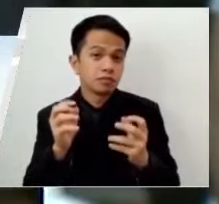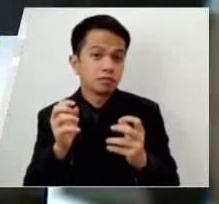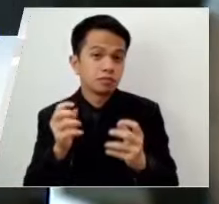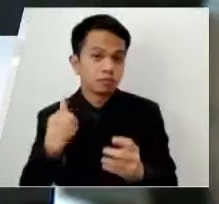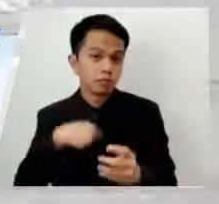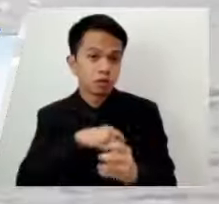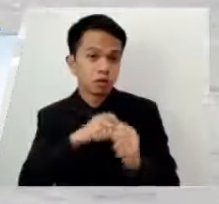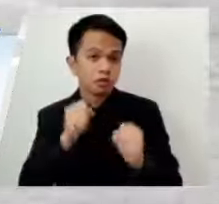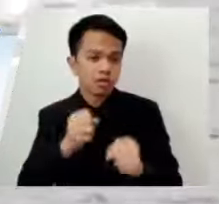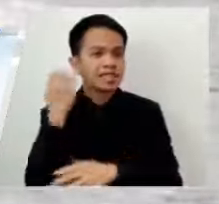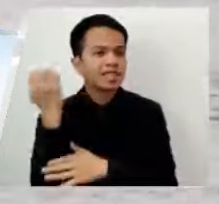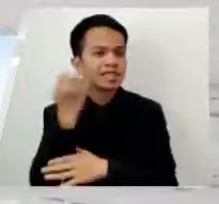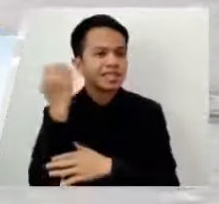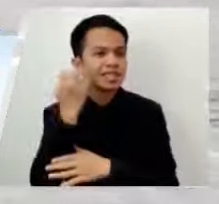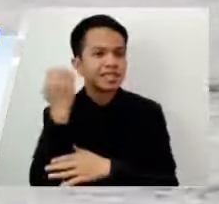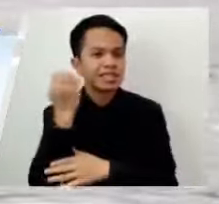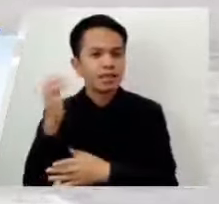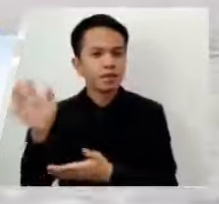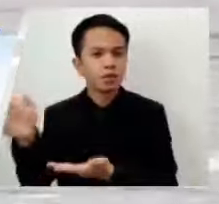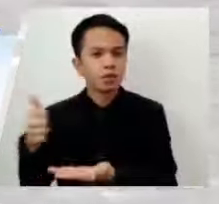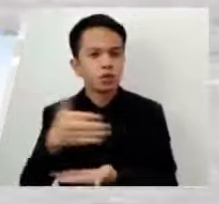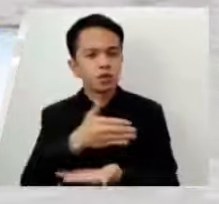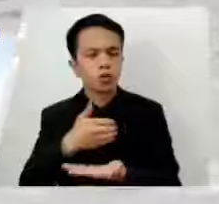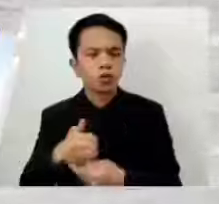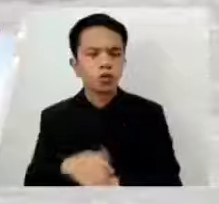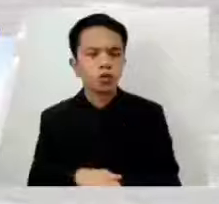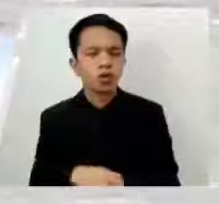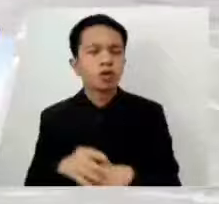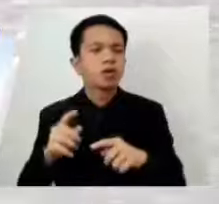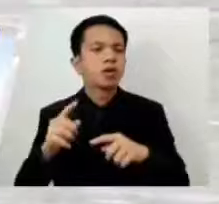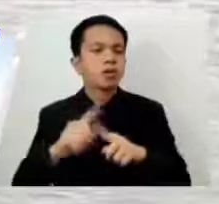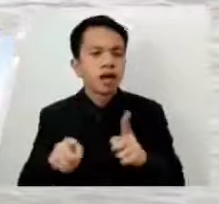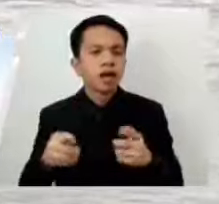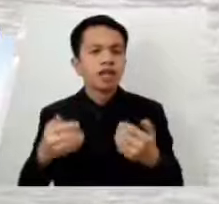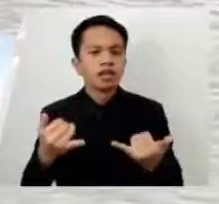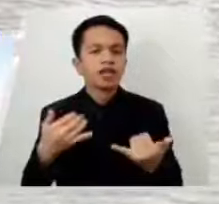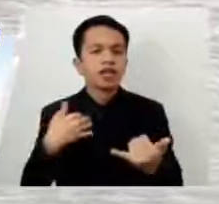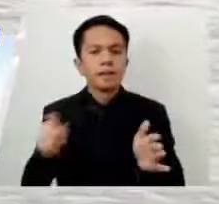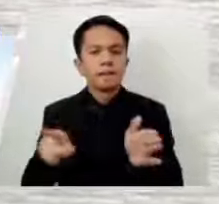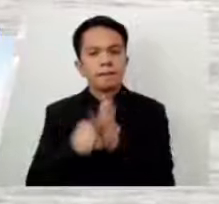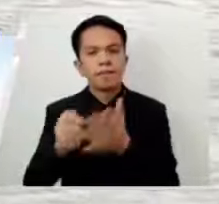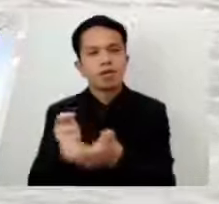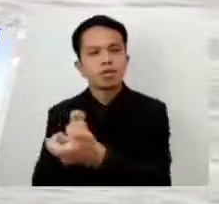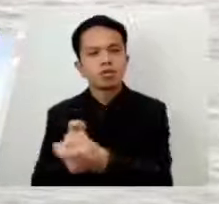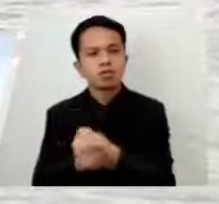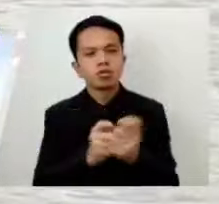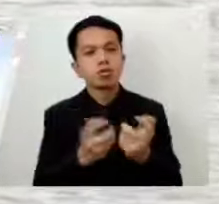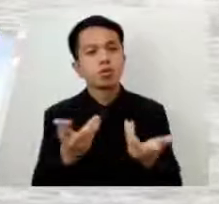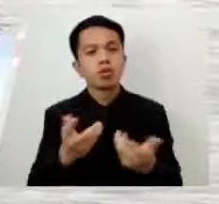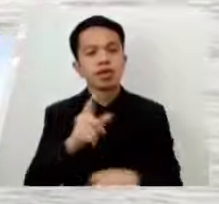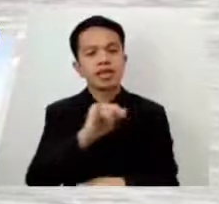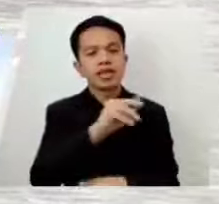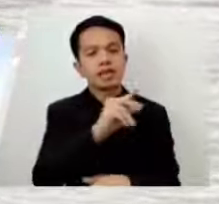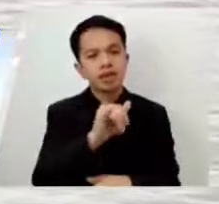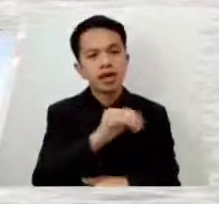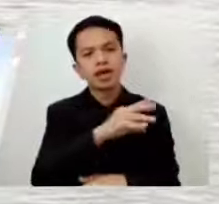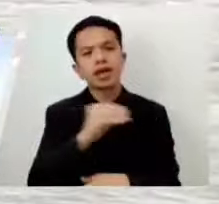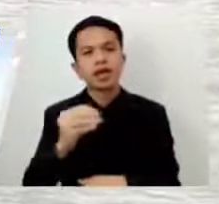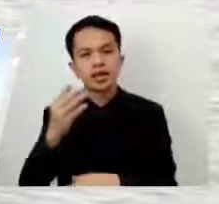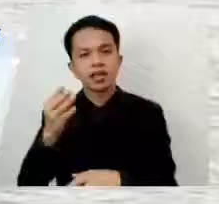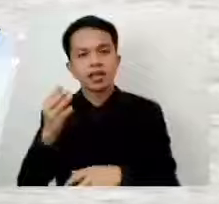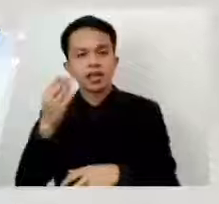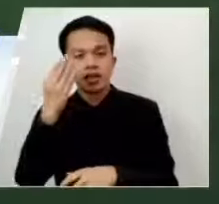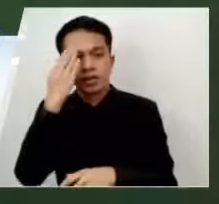mag-emergency harvest. Gayunman, nagpatupad na ng fishing ban sa Limay at Bulacan, lalo't may namatang oil slick ang